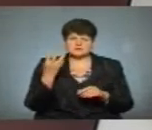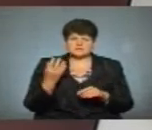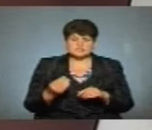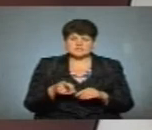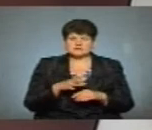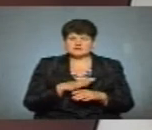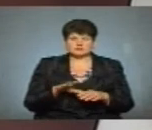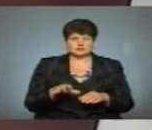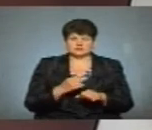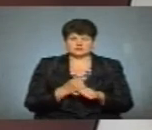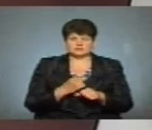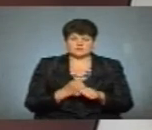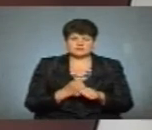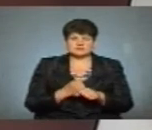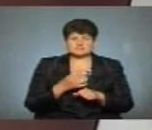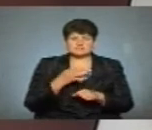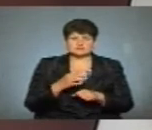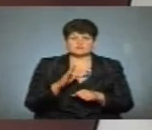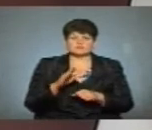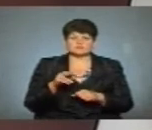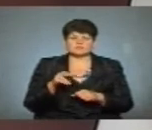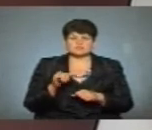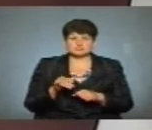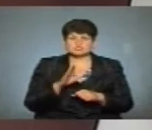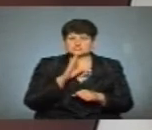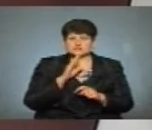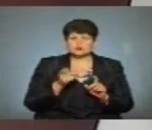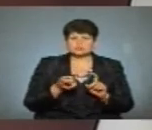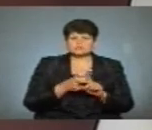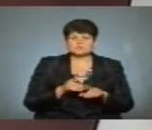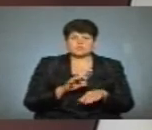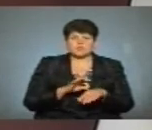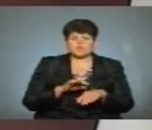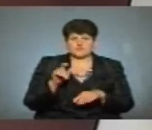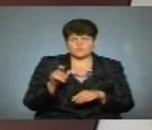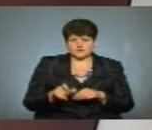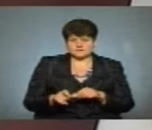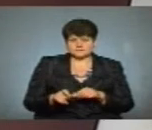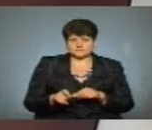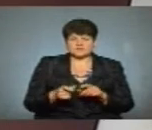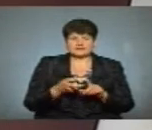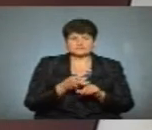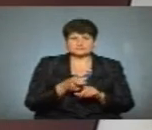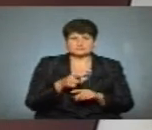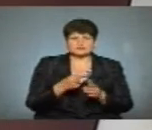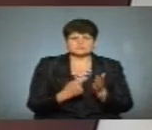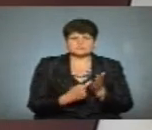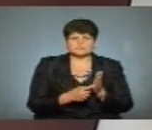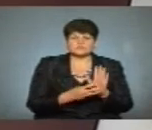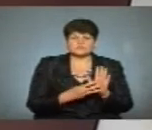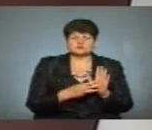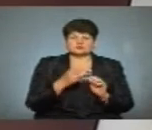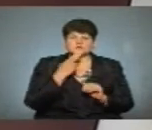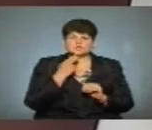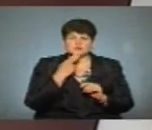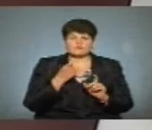не було на роботі. Як зазначив Володимир Паничев, жінка контактувала з хворим на коронавірус. Інфекцію неї підтвердили 8 червня.